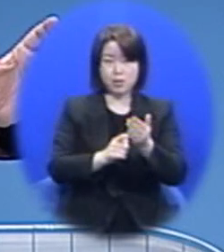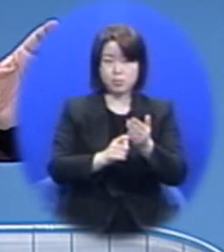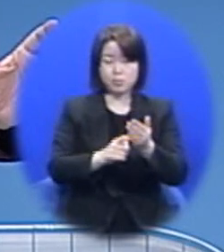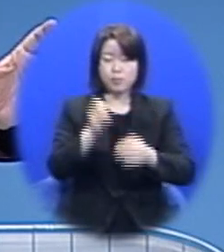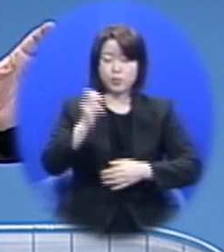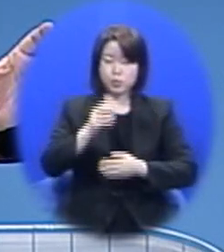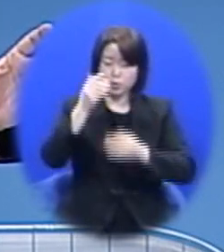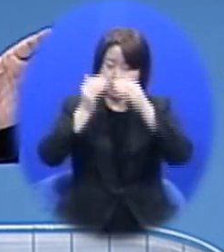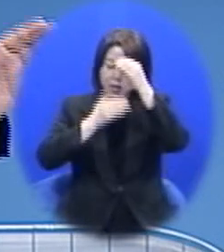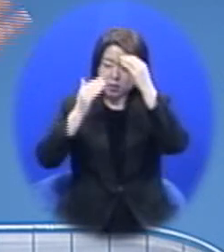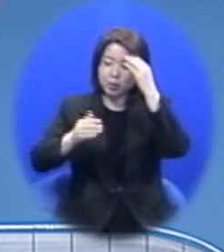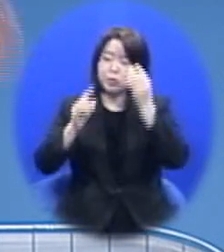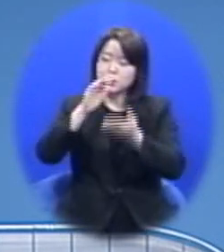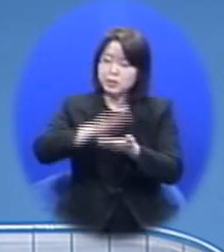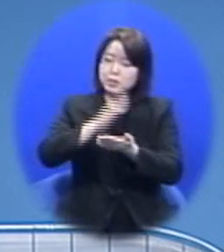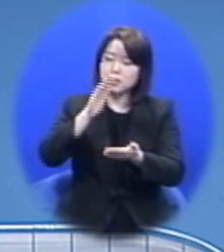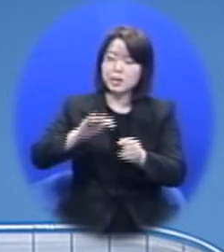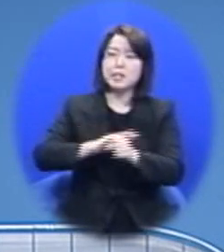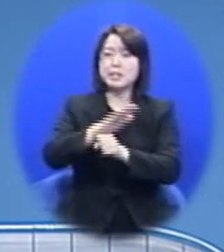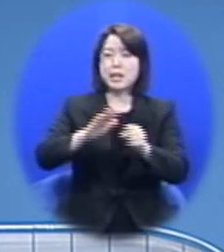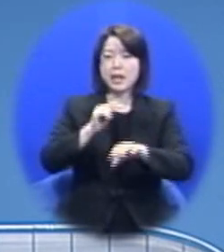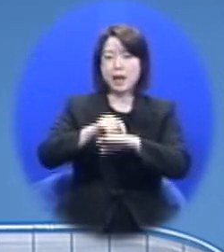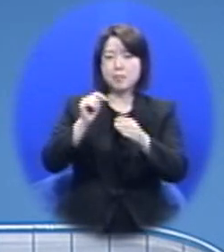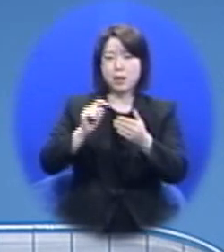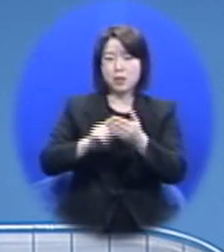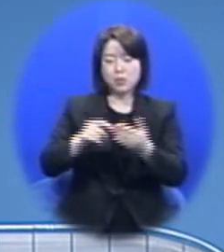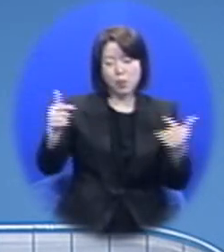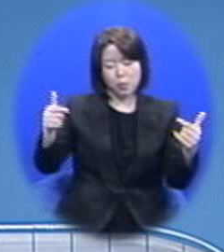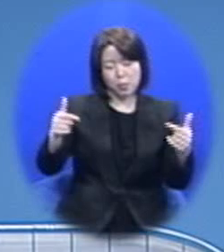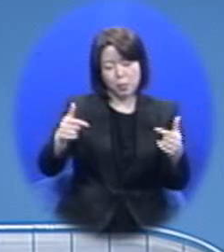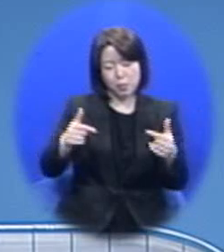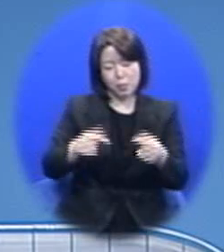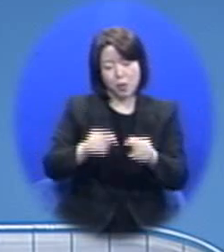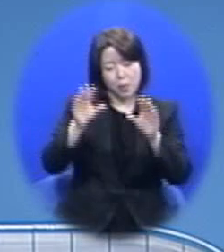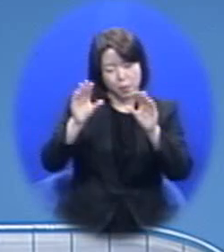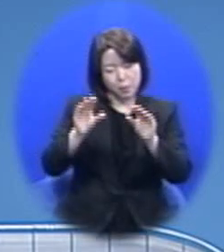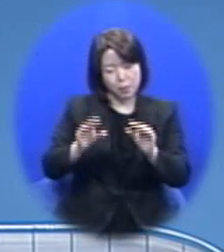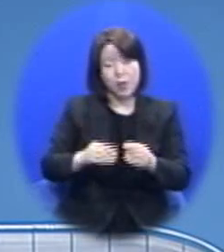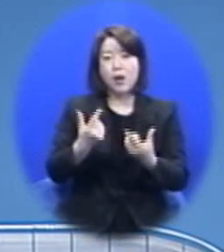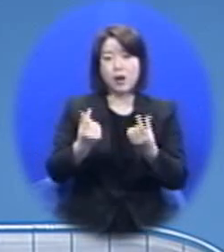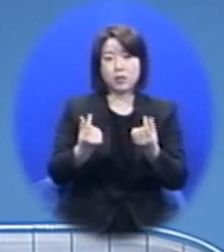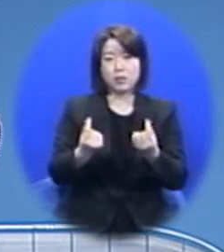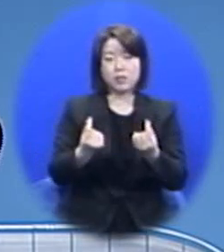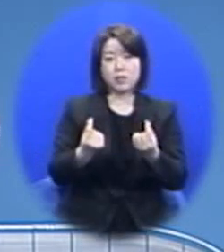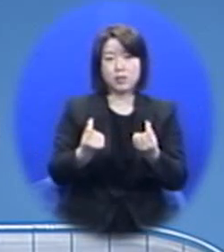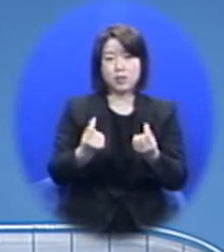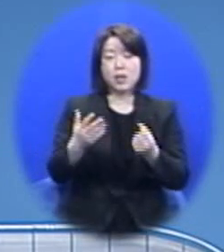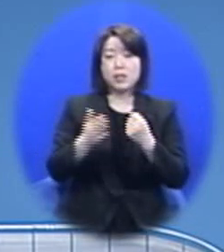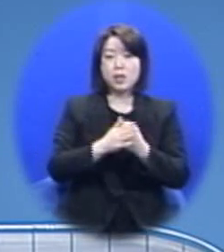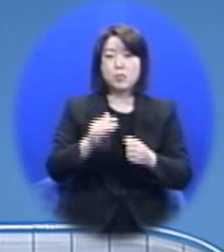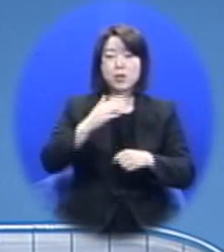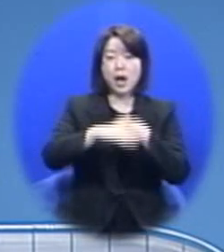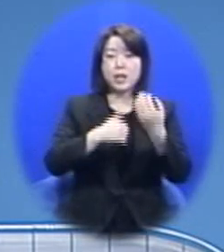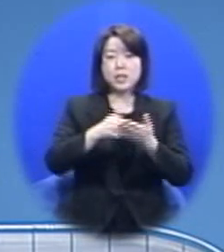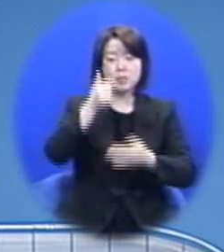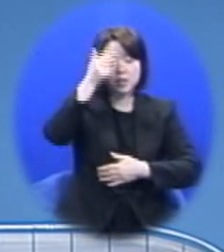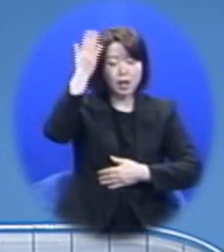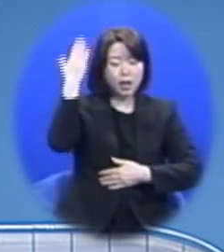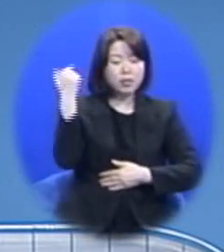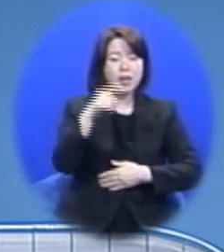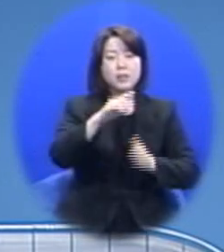뜨겁게 사랑하는 마음은 훨씬 약해졌습니다. 그래서 하나님께서 그 시절을 기억하라는,